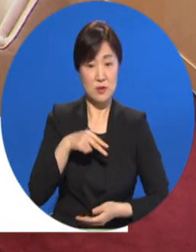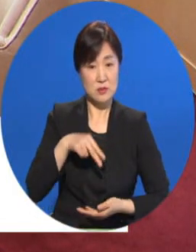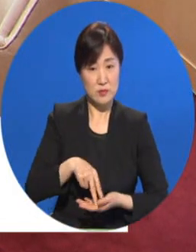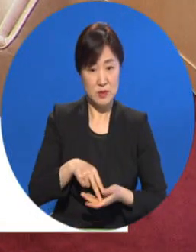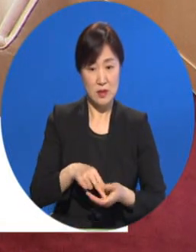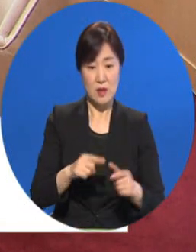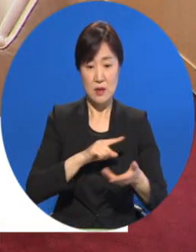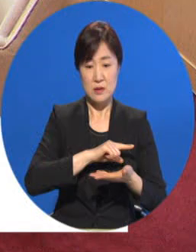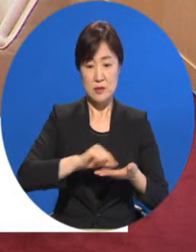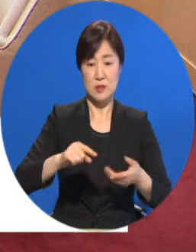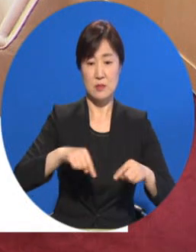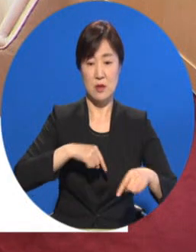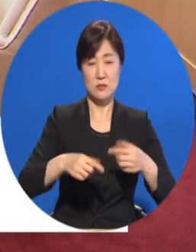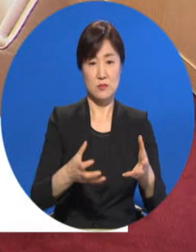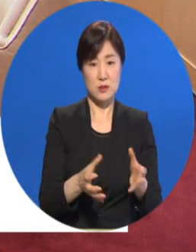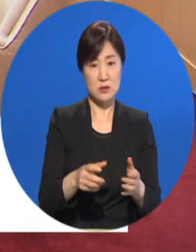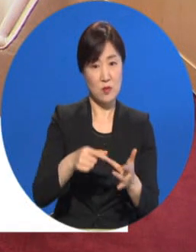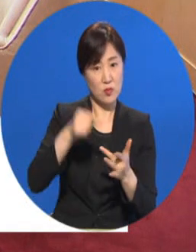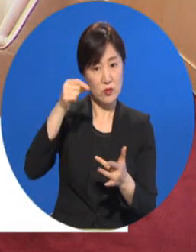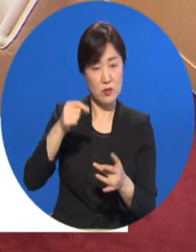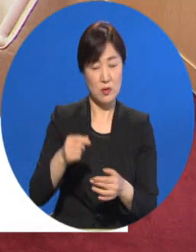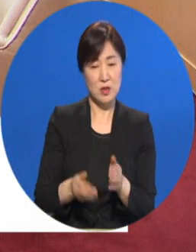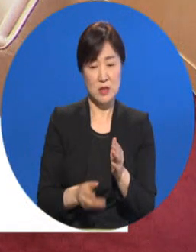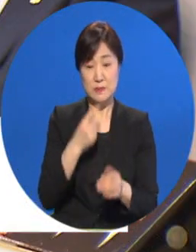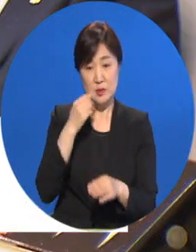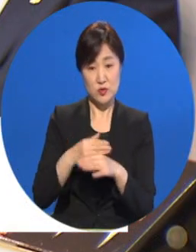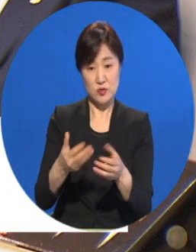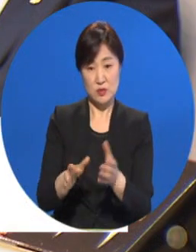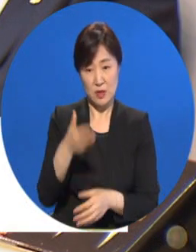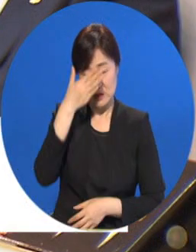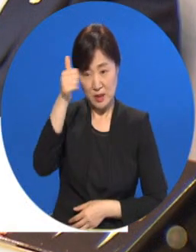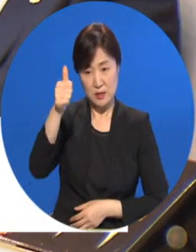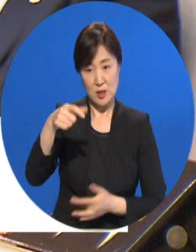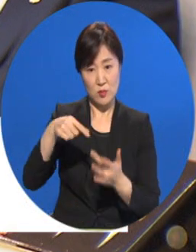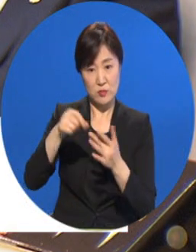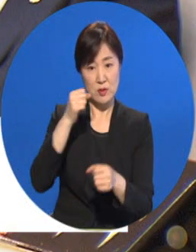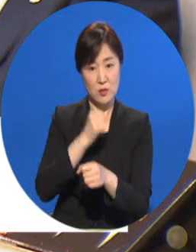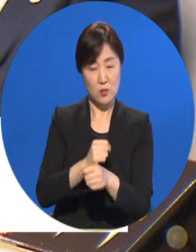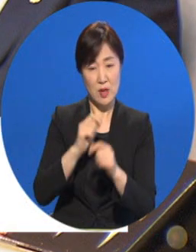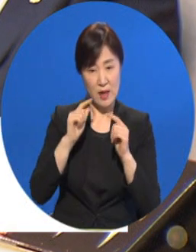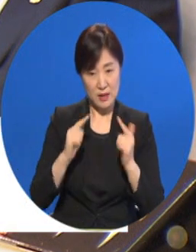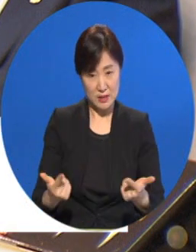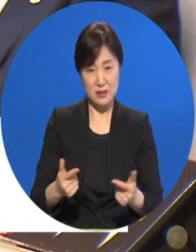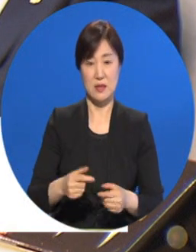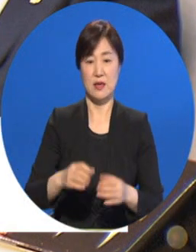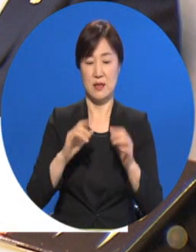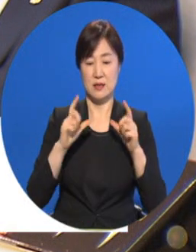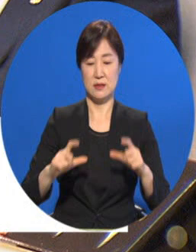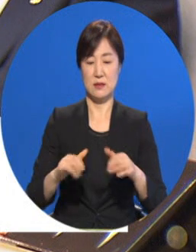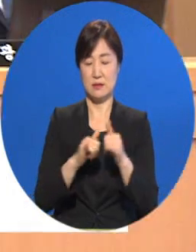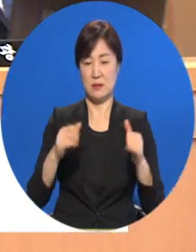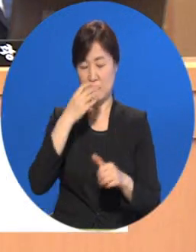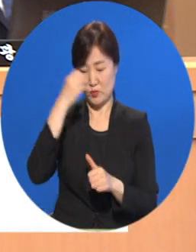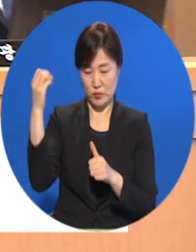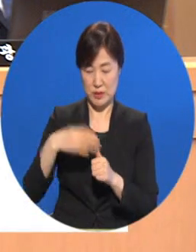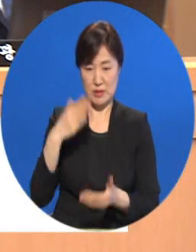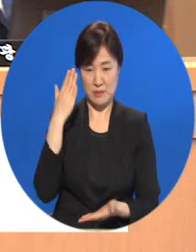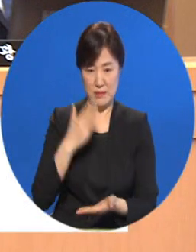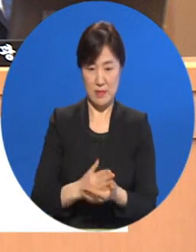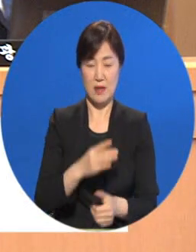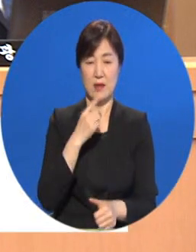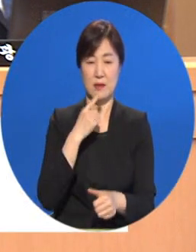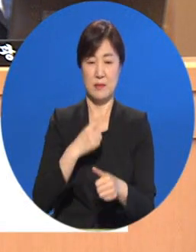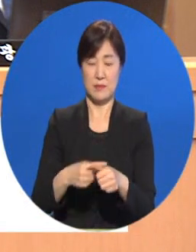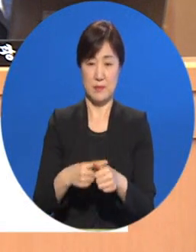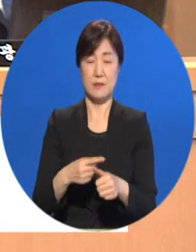의장을 선출하는 선거를 민주당 대장을 뽑는 선거로 만들려 한다며 지역민을 무시하는 망동을 중단하라고 강하게 비난하고